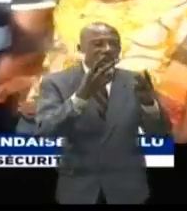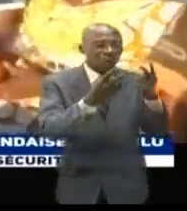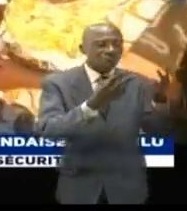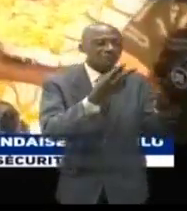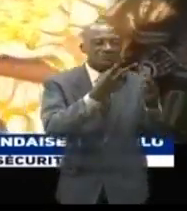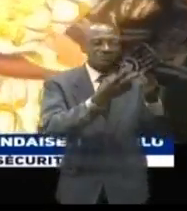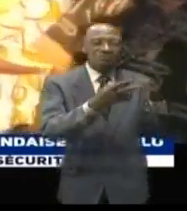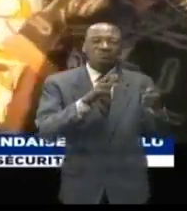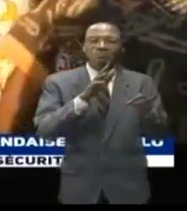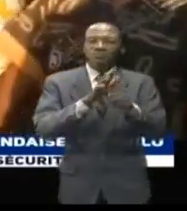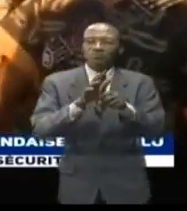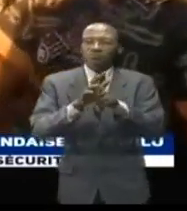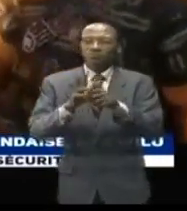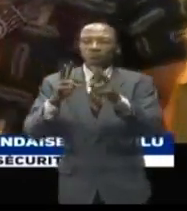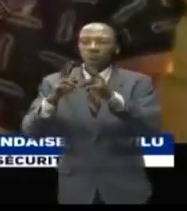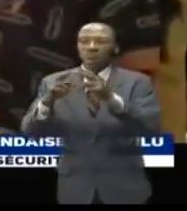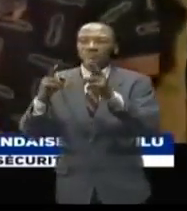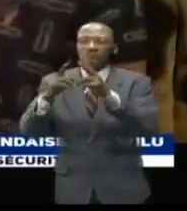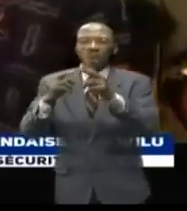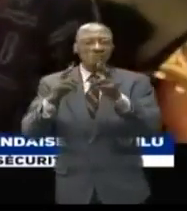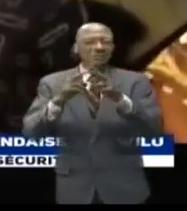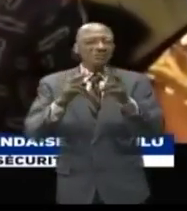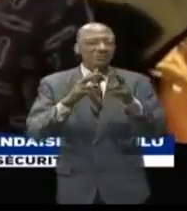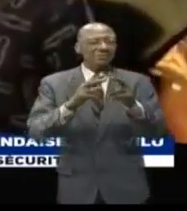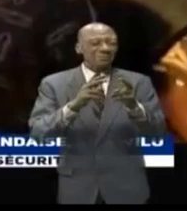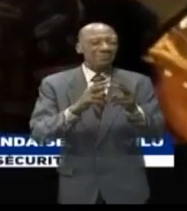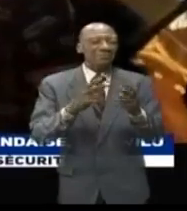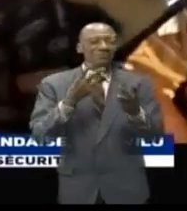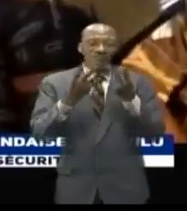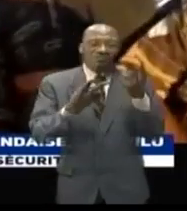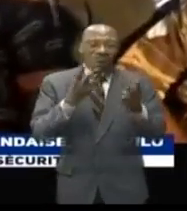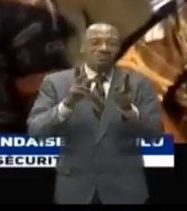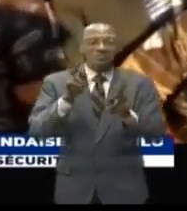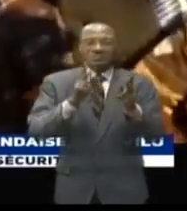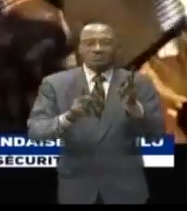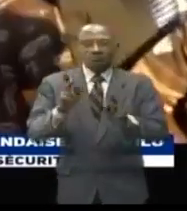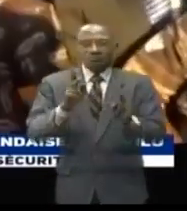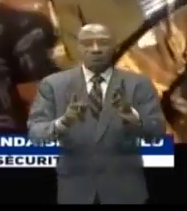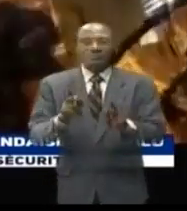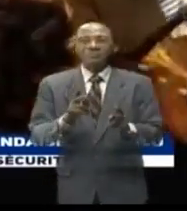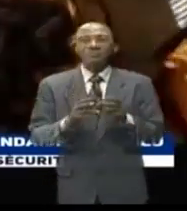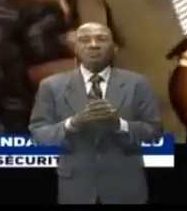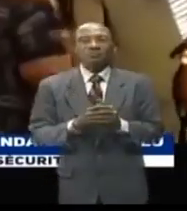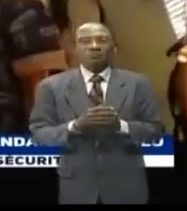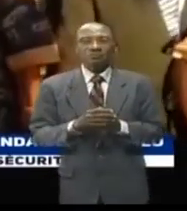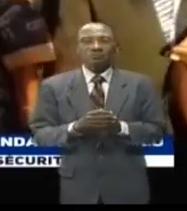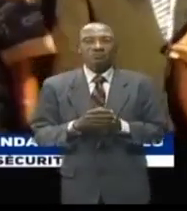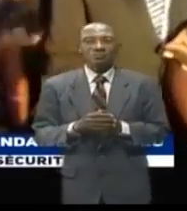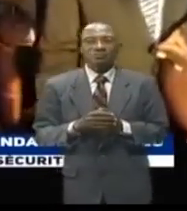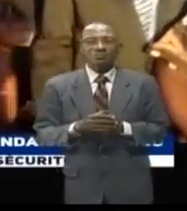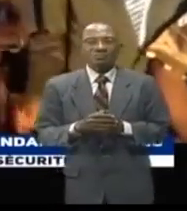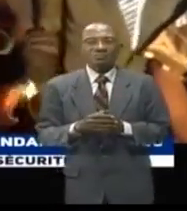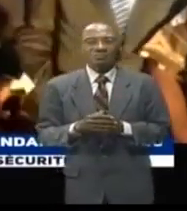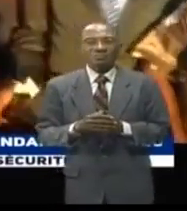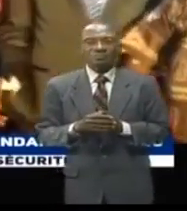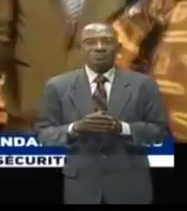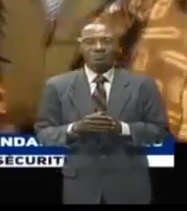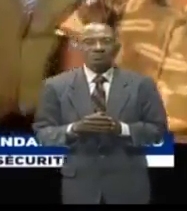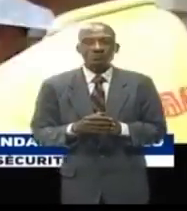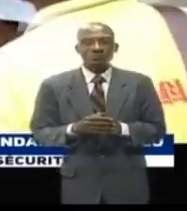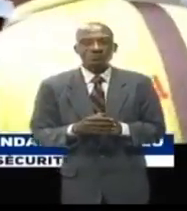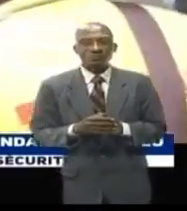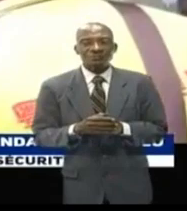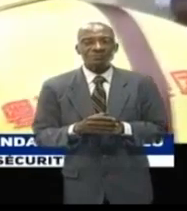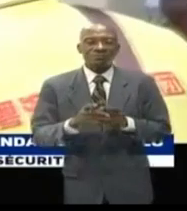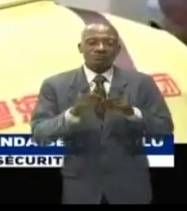donc tant d'autres villages du secteur de l'ozo et du secteur de Lukamba dans ces échanges